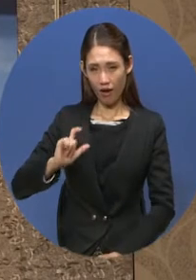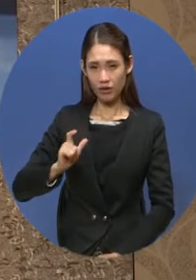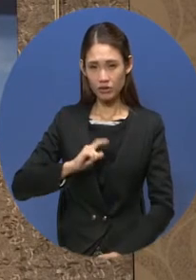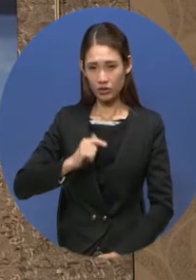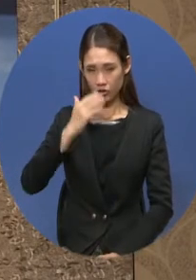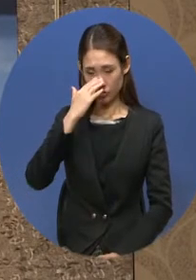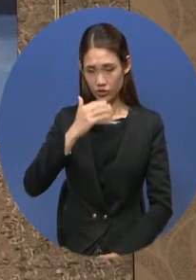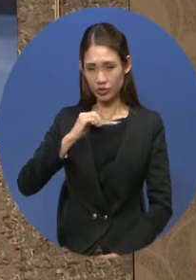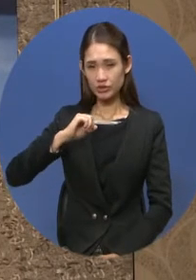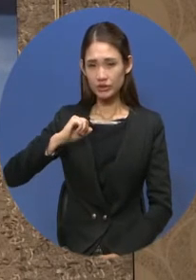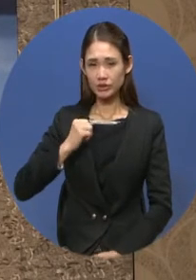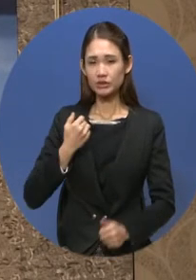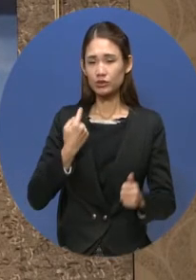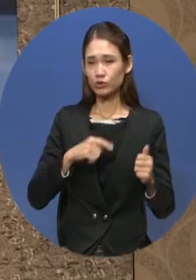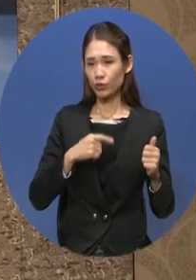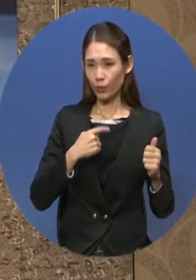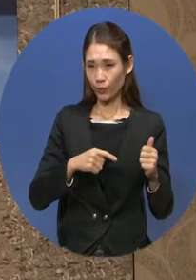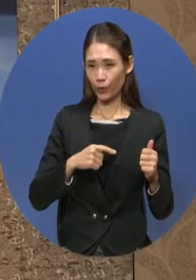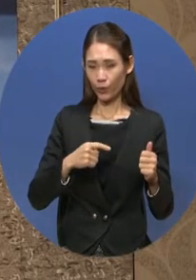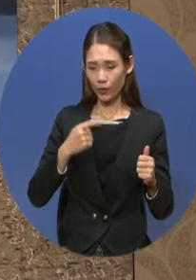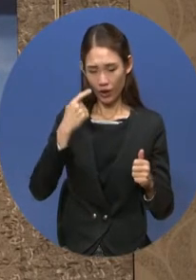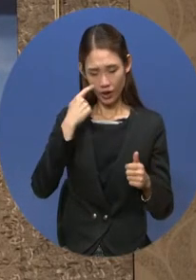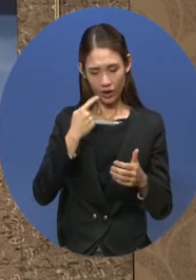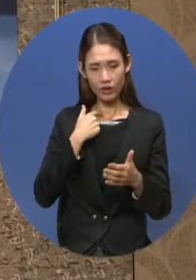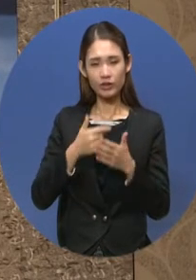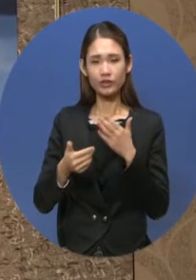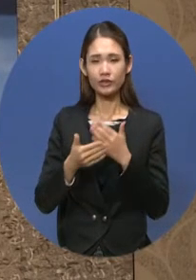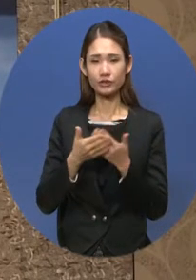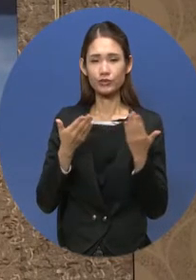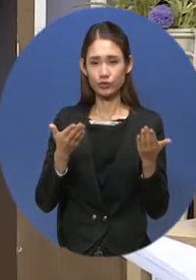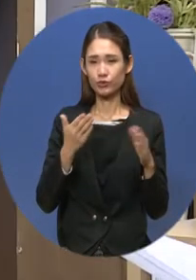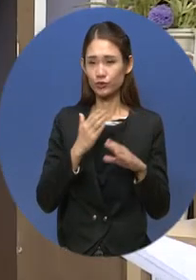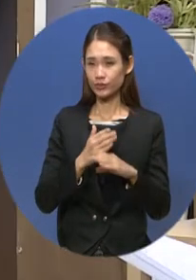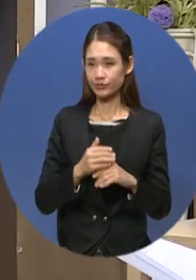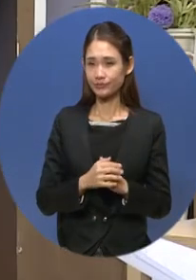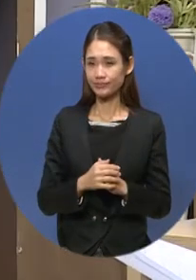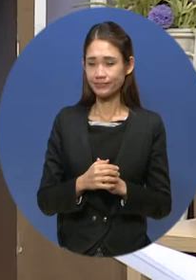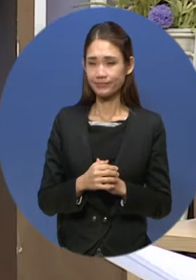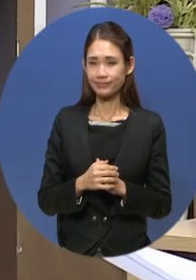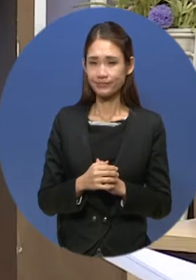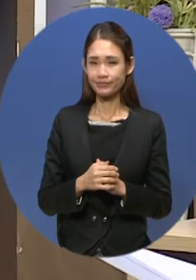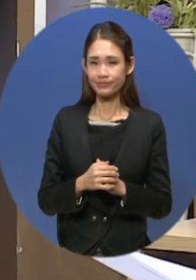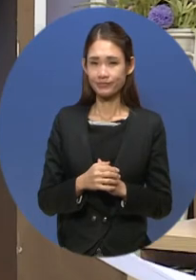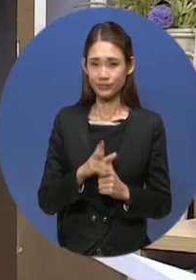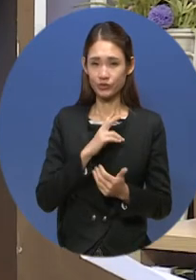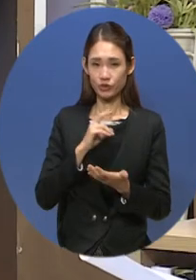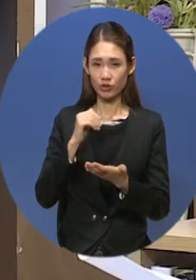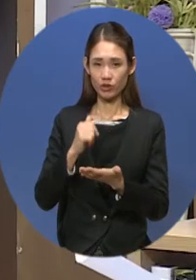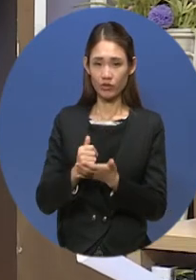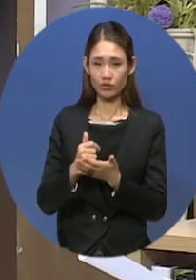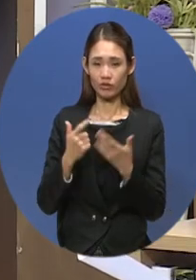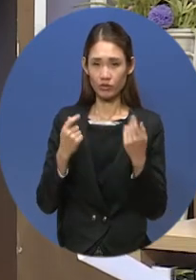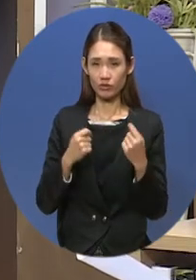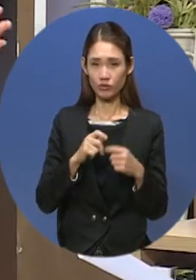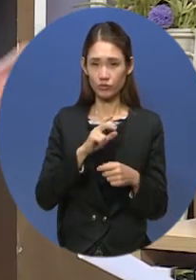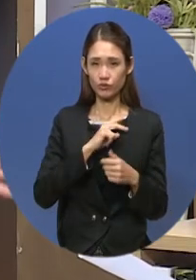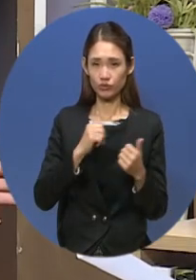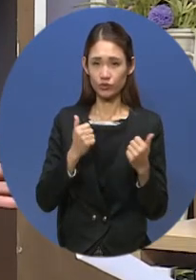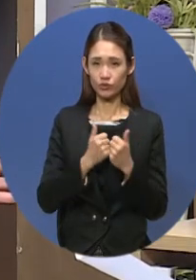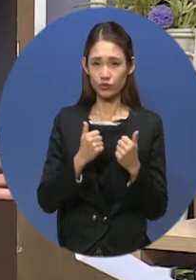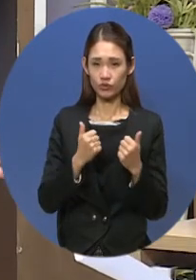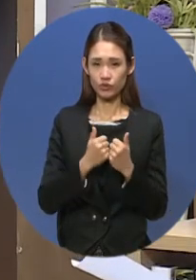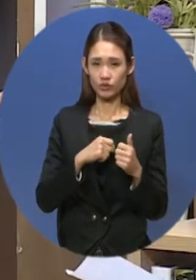준수할 수 있는 그런 교육들을 좀 해볼까 하고 있습니다. 그럼 이제 또 의원님께서는 이렇게 뭐